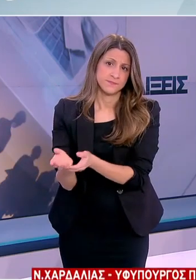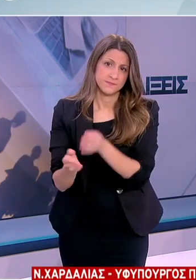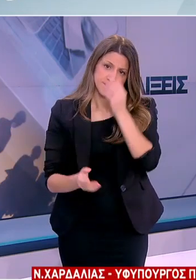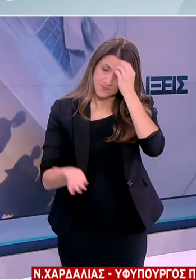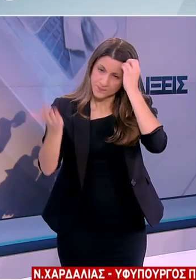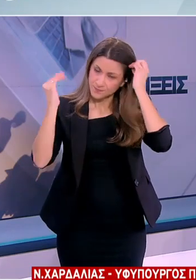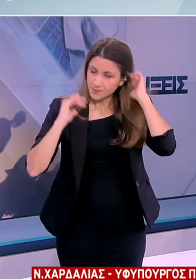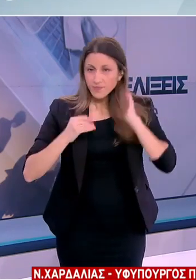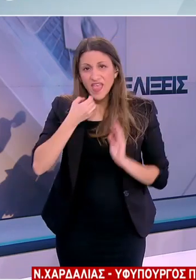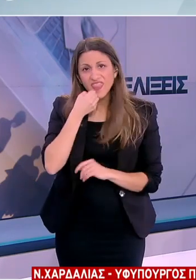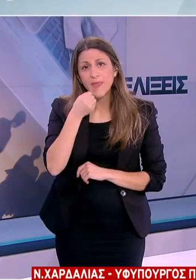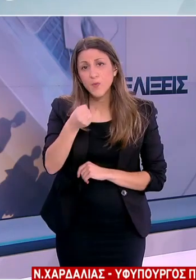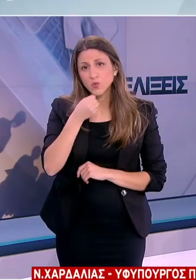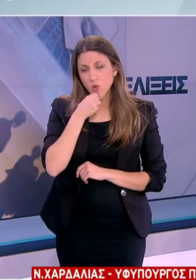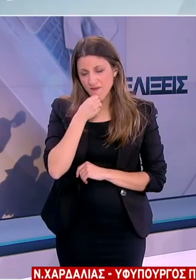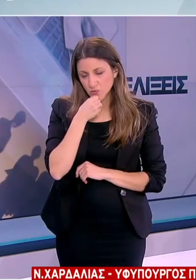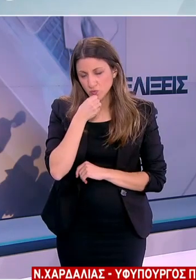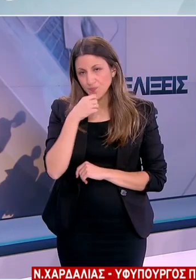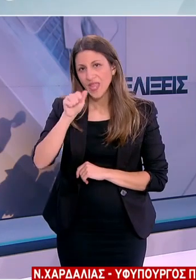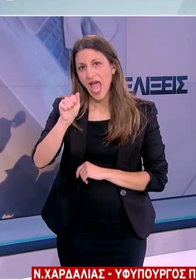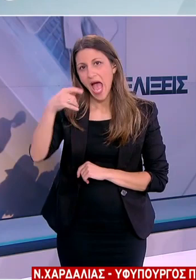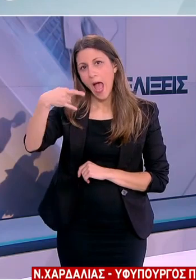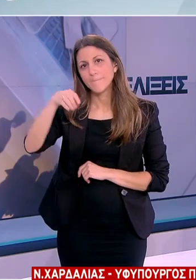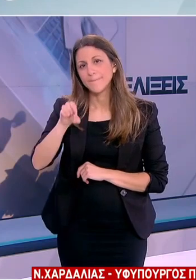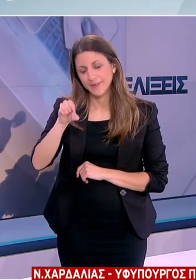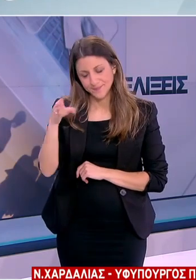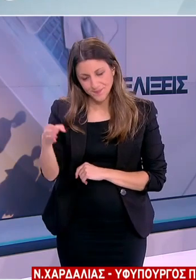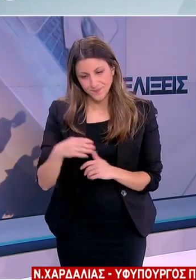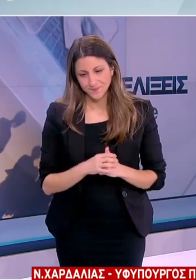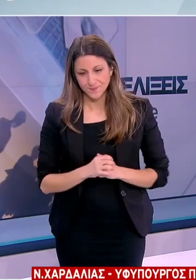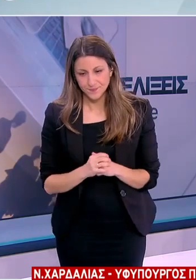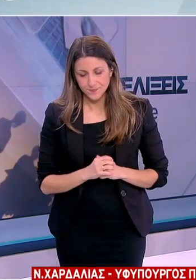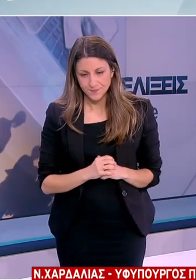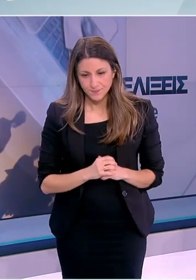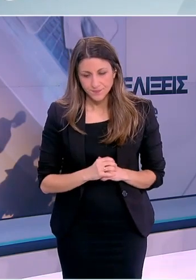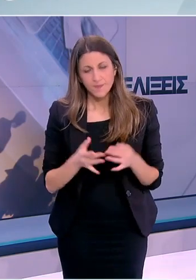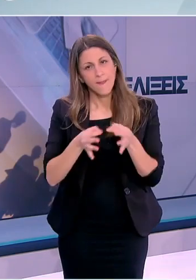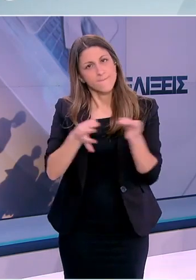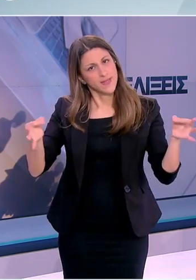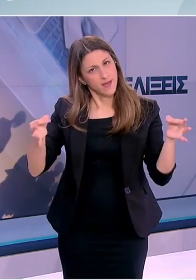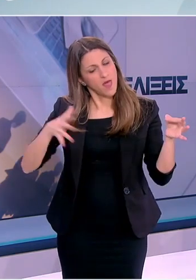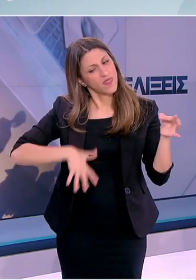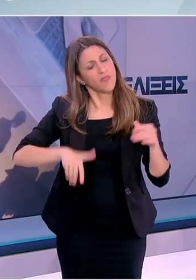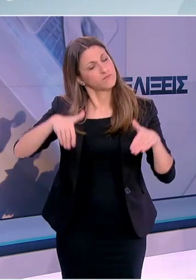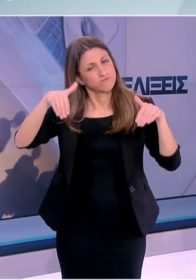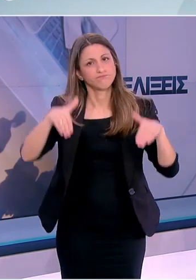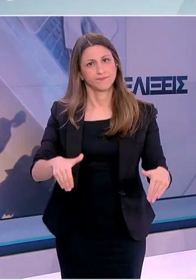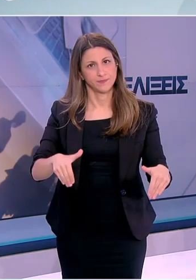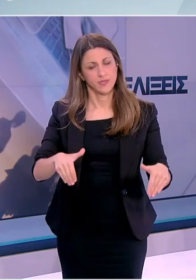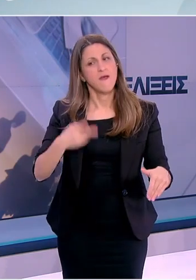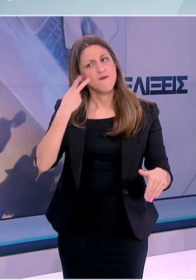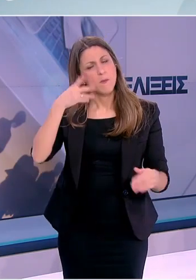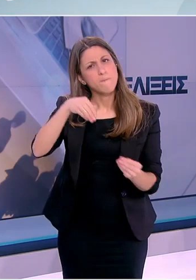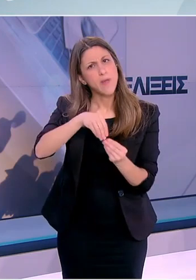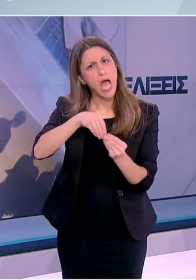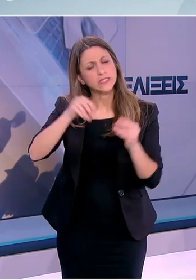κύριος Κεφαλογιάννης από το Αθηναϊκό Πρακτορείο Ειδήσεων. Κύριε Τσιόδρα, με δεδομένο ότι θα τηρηθούν τα μέτρα και το Πάσχα θα έχουμε περαιτέρω μείωση